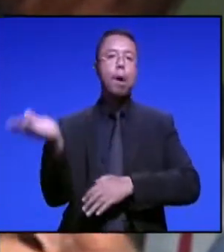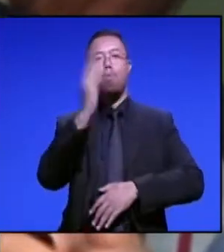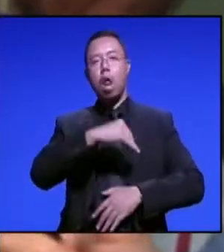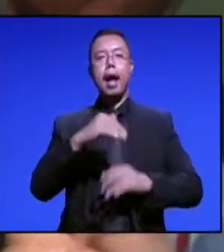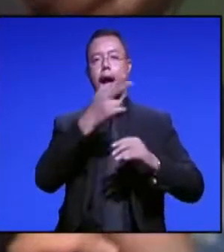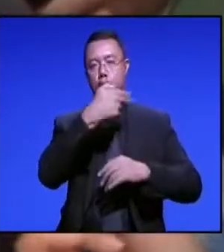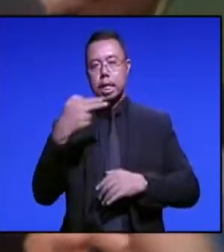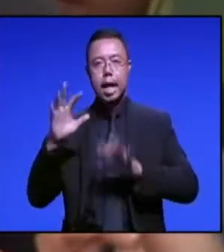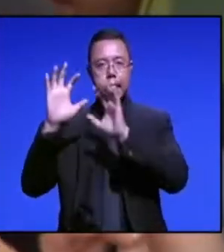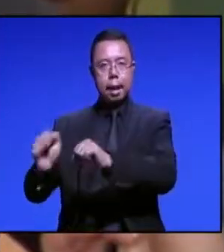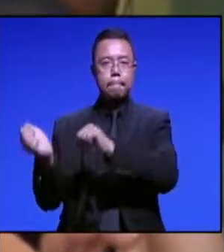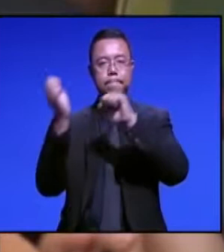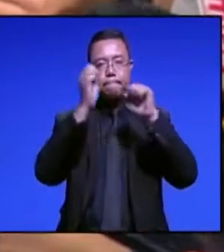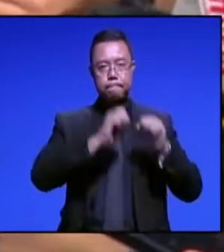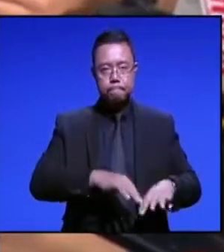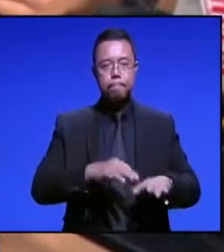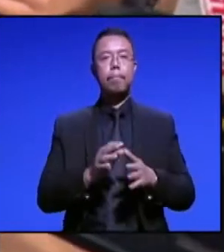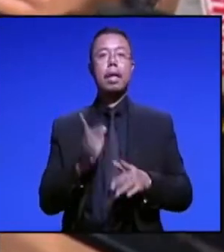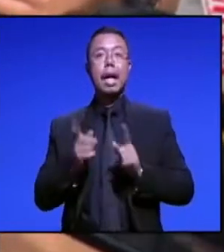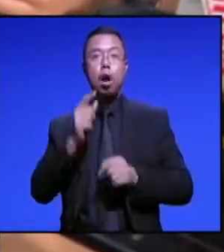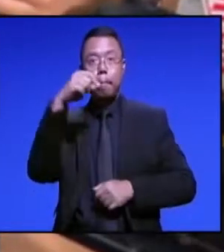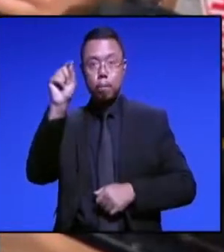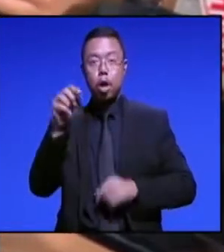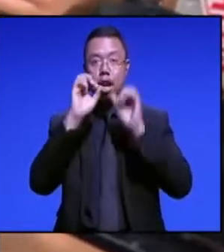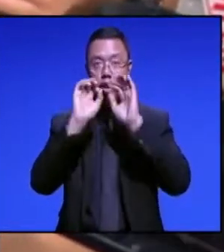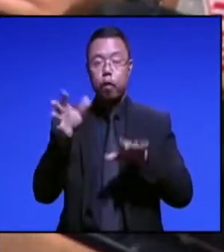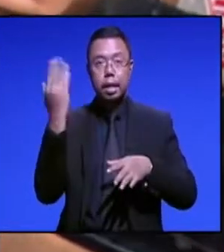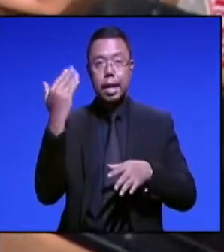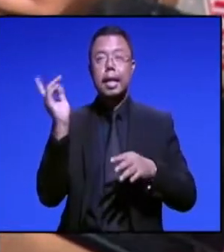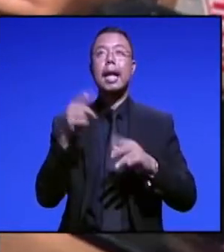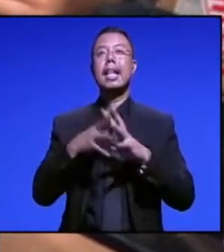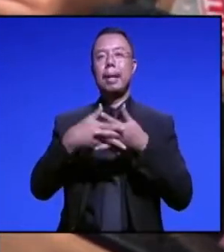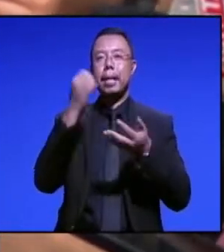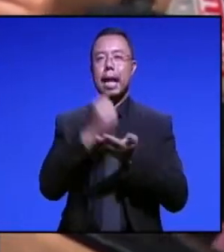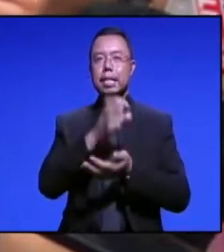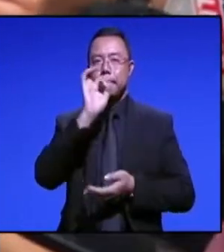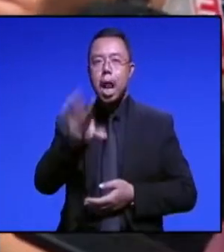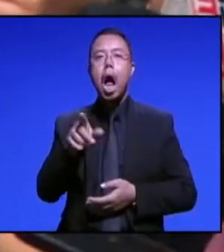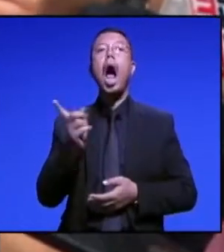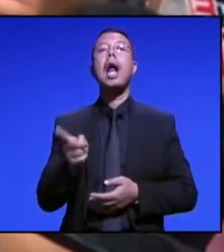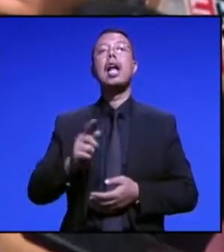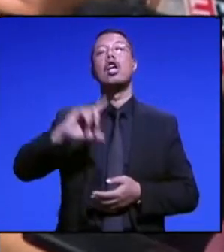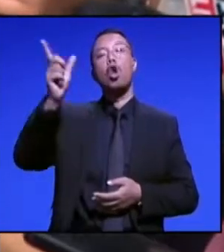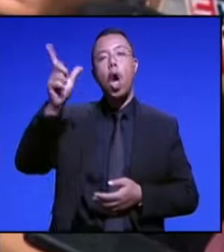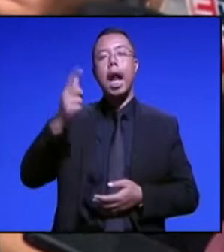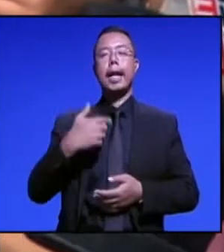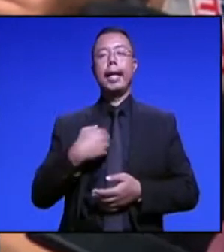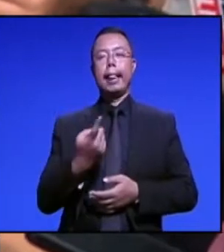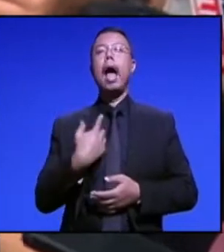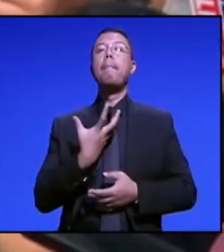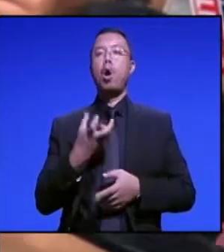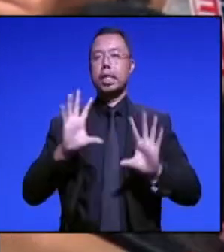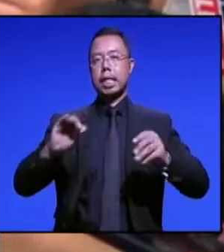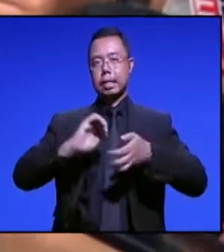ke Indonesia. Jika memang benar informasi tadi dari keimigrasian ada di luar negeri, tentu kami akan bekerja sama ya,